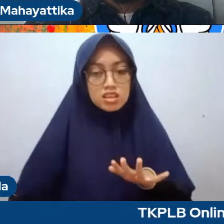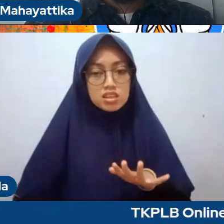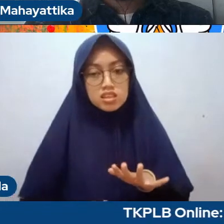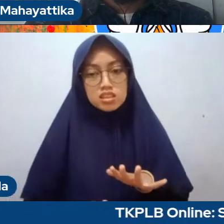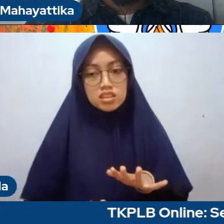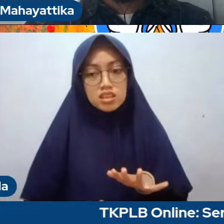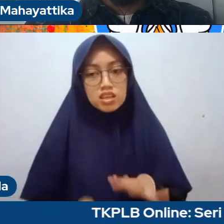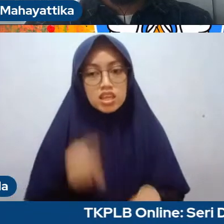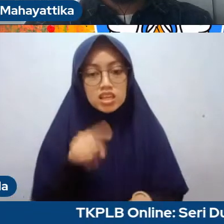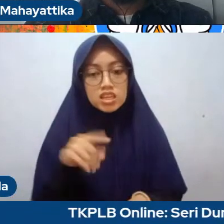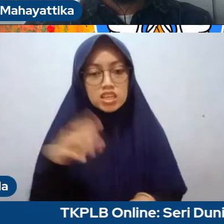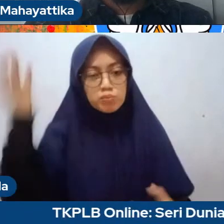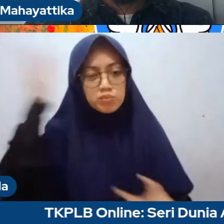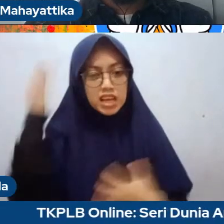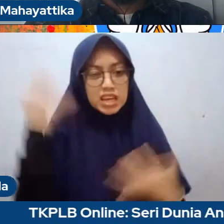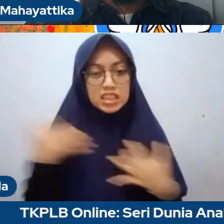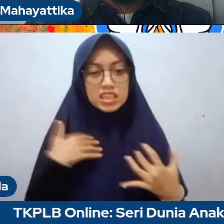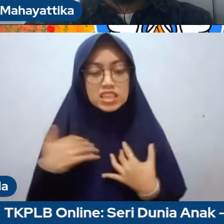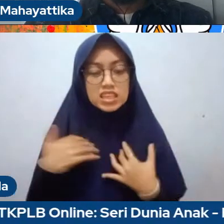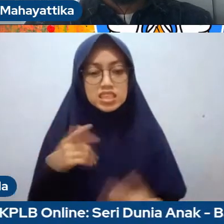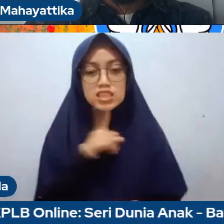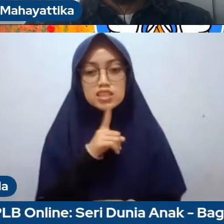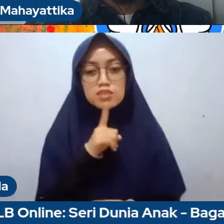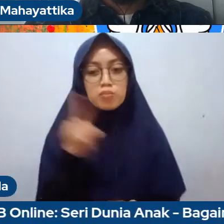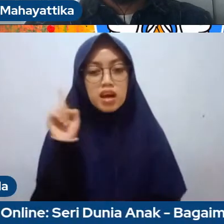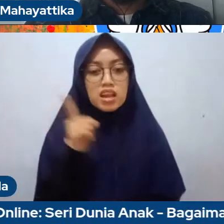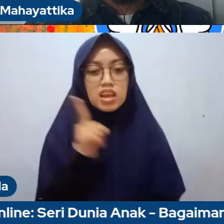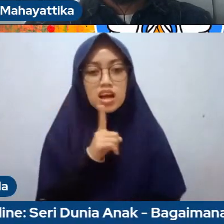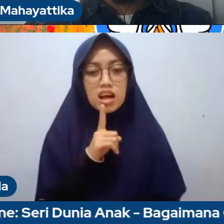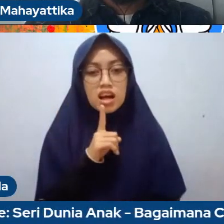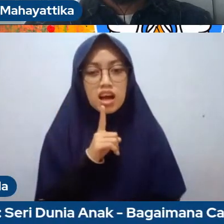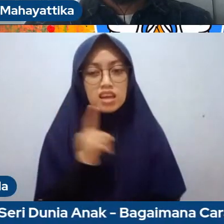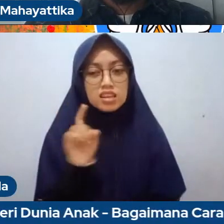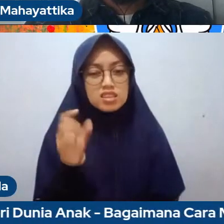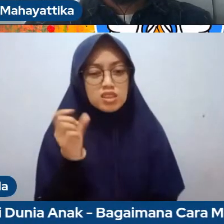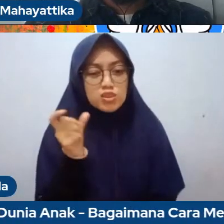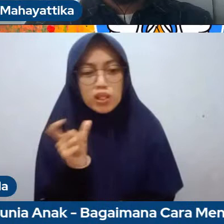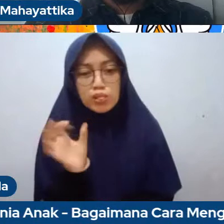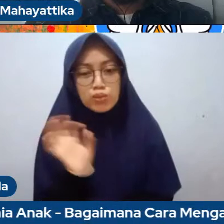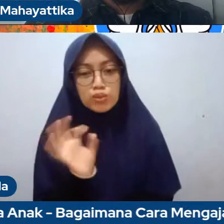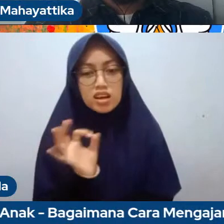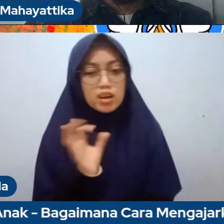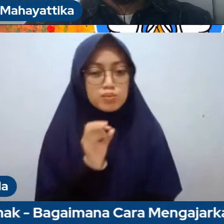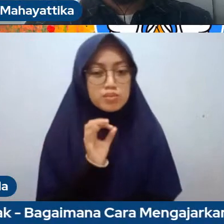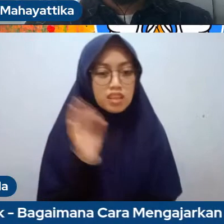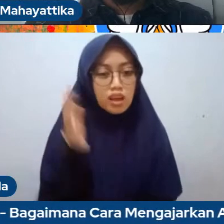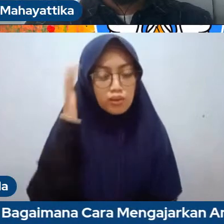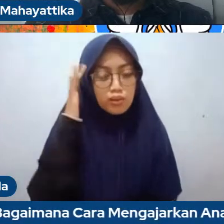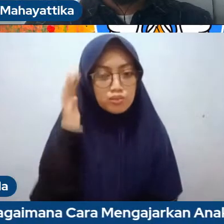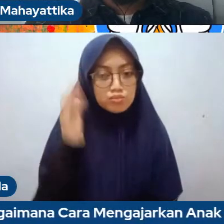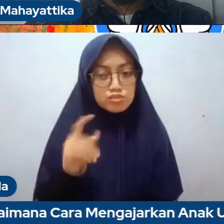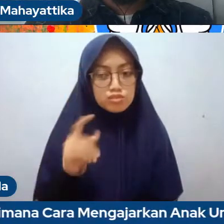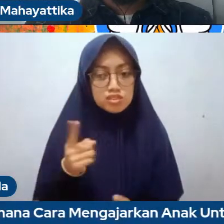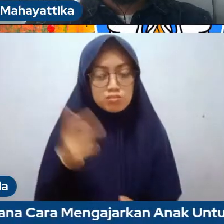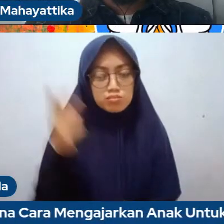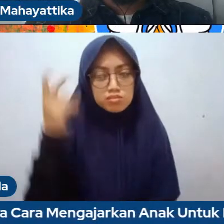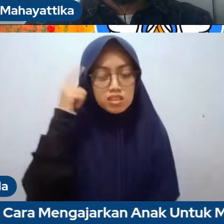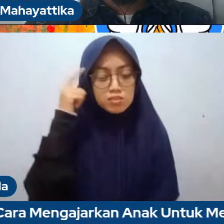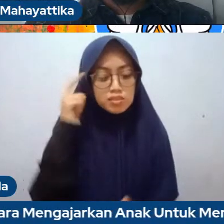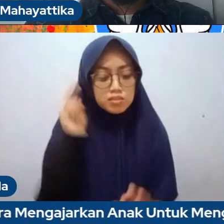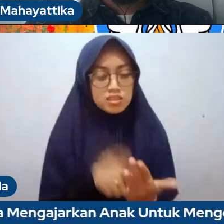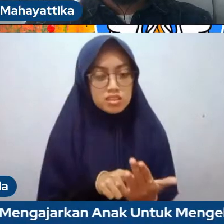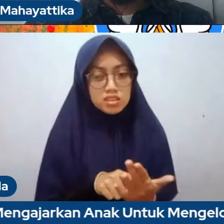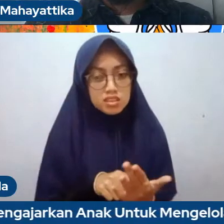apa gitu kan. Mungkin dia tidak tenang, tidak marah, atau mungkin juga kita introspeksi, pernah nggak kita yang